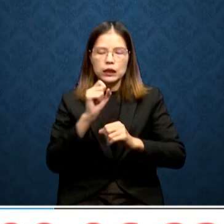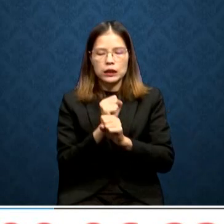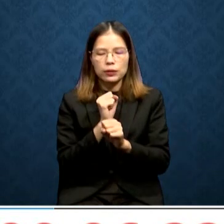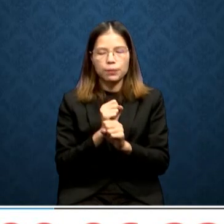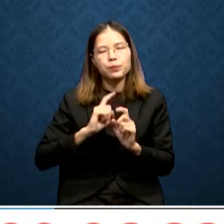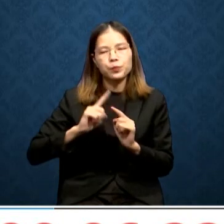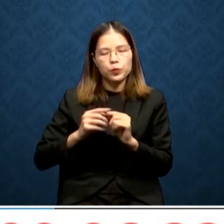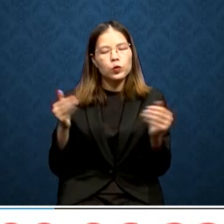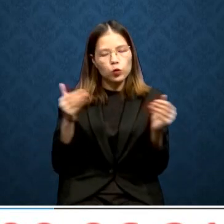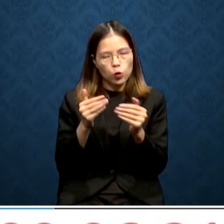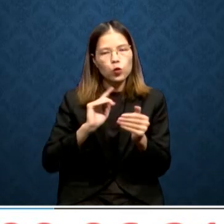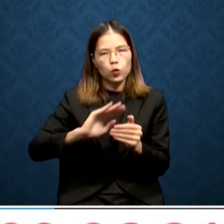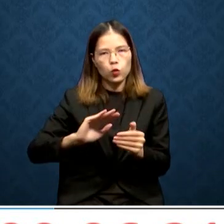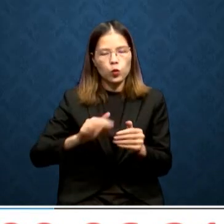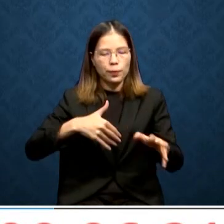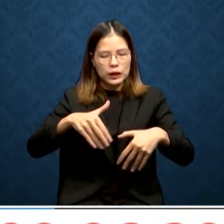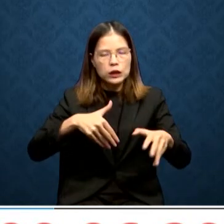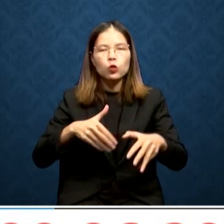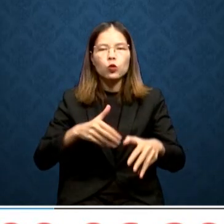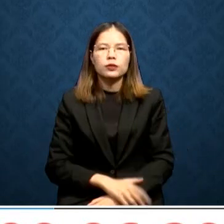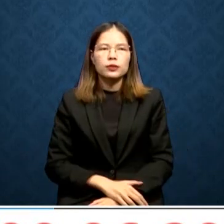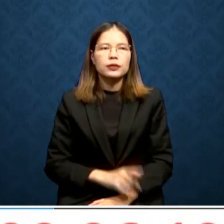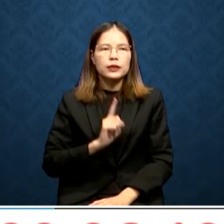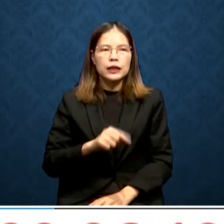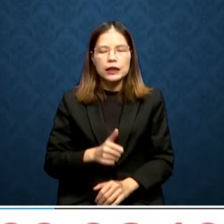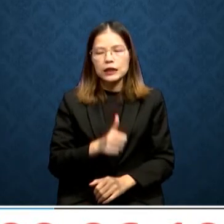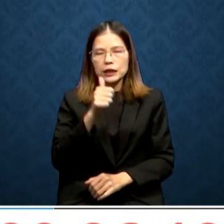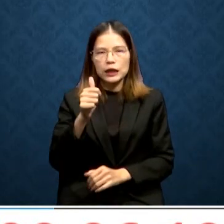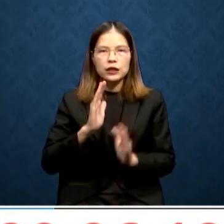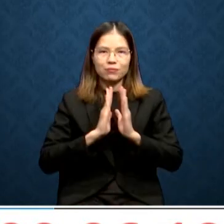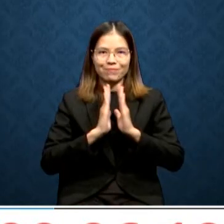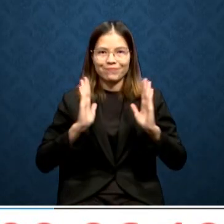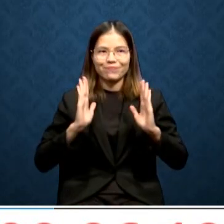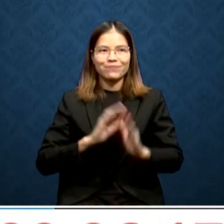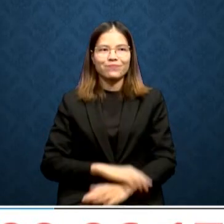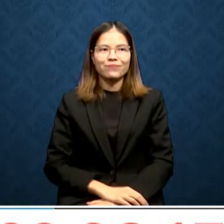ให้ตรงต่อความต้องการในประชาชนอย่างที่สุดค่ะขอบพระคุณค่ะ